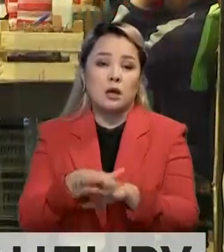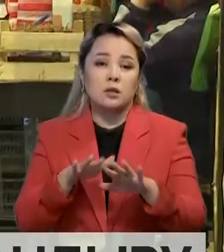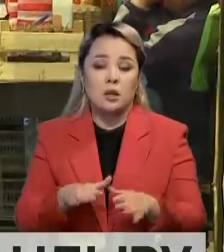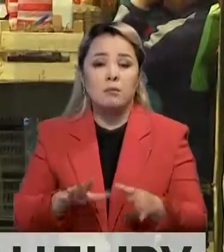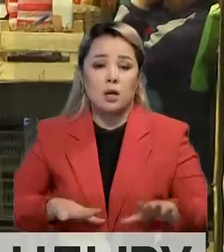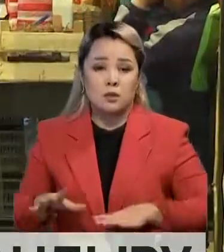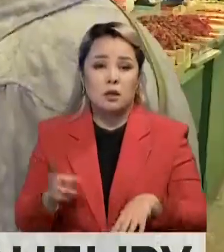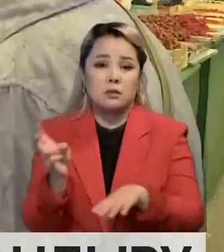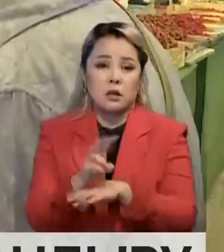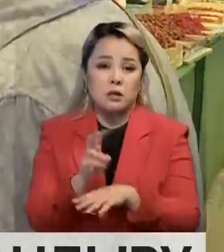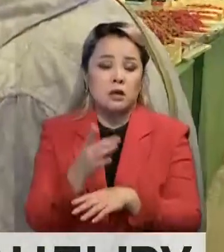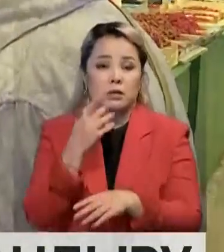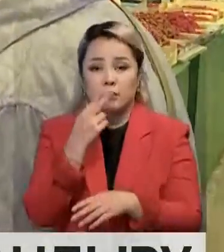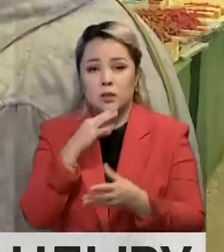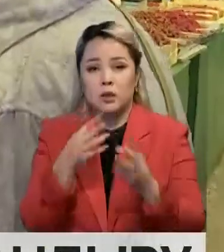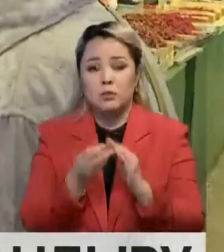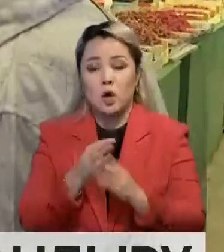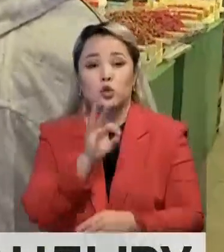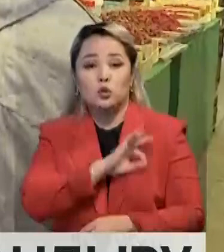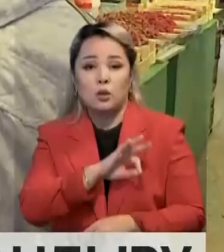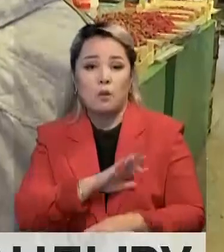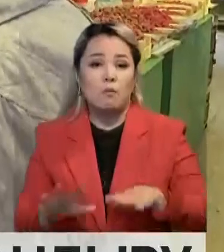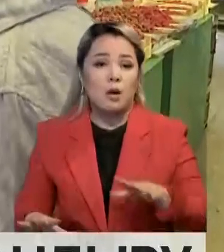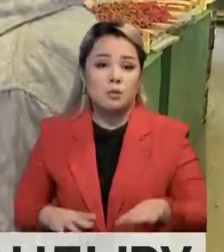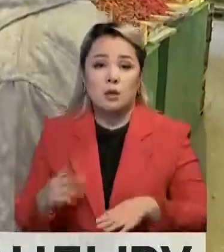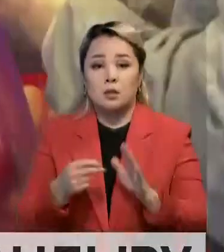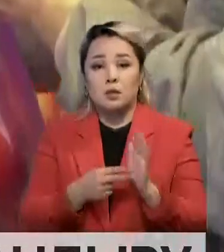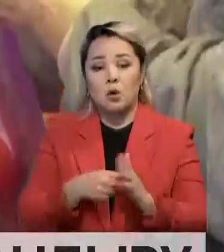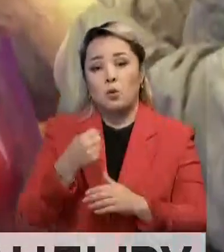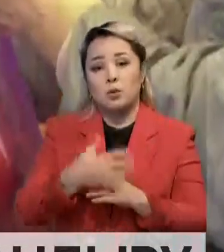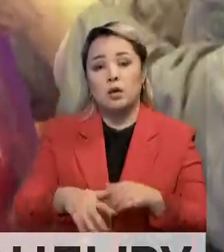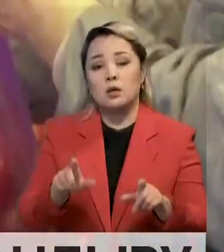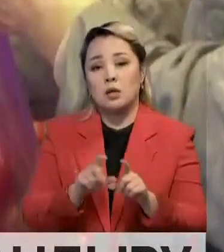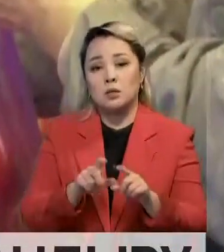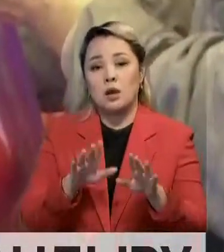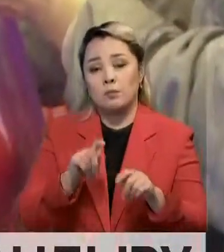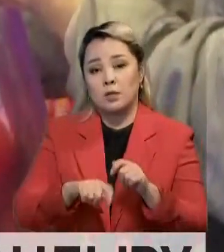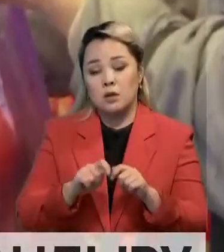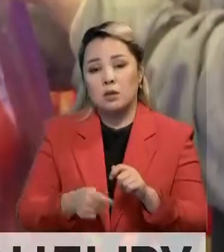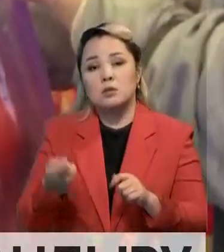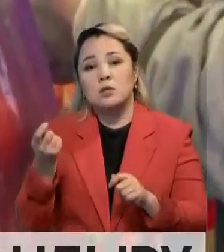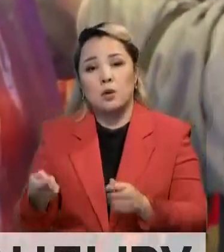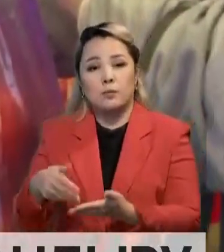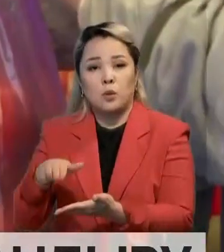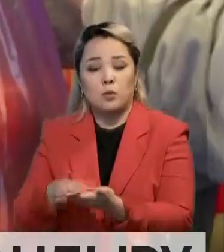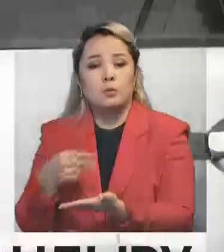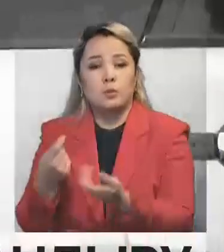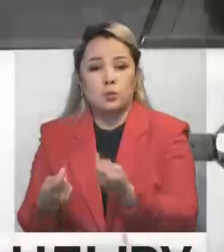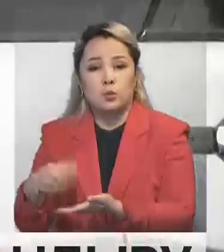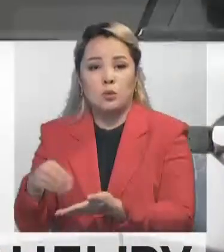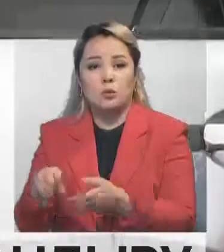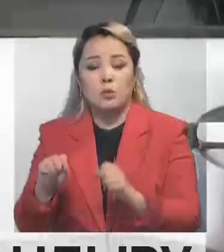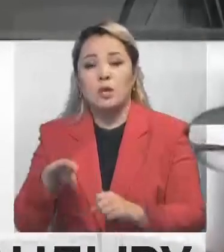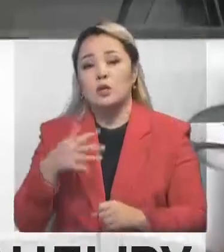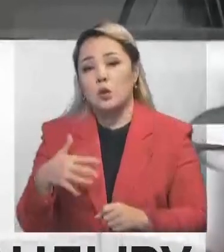әдетке айналдырған. Тұтынушылардың айтуынша, базардағы баға орталықтағы сауда орындарымен салыстырғанда әлдеқайда қолжетімді. 50